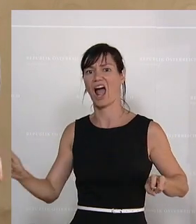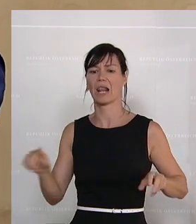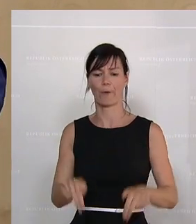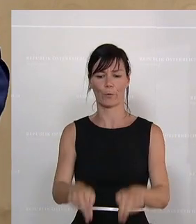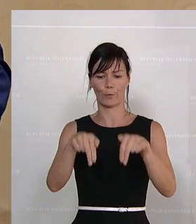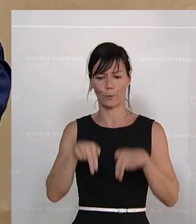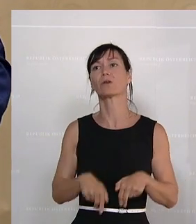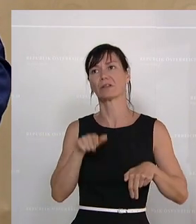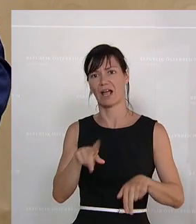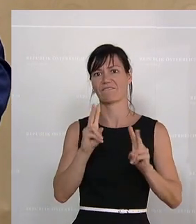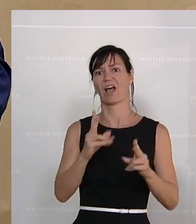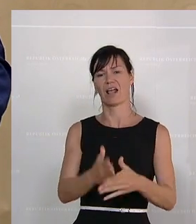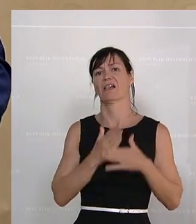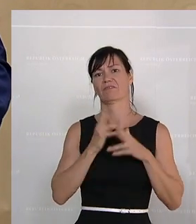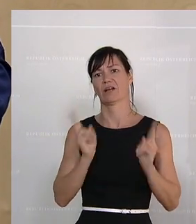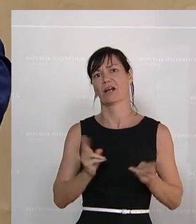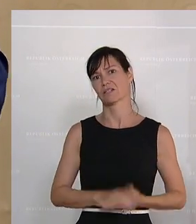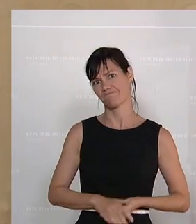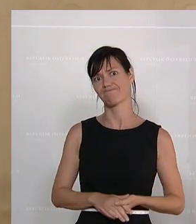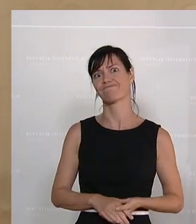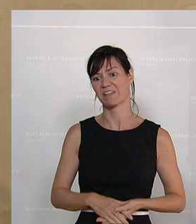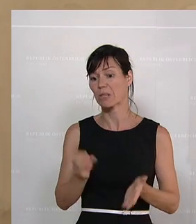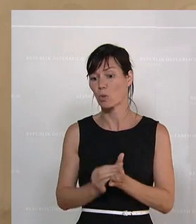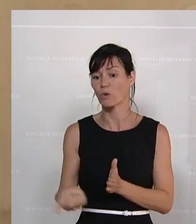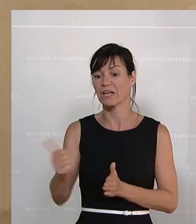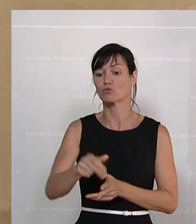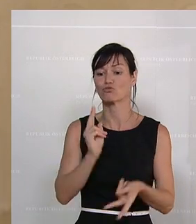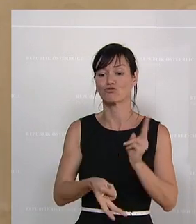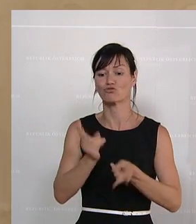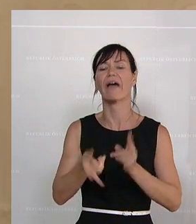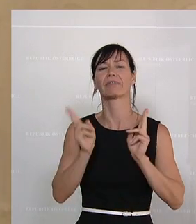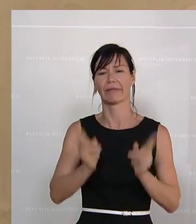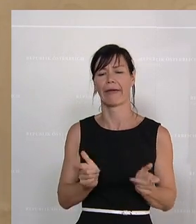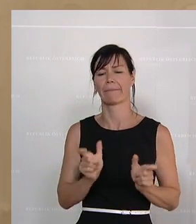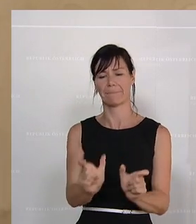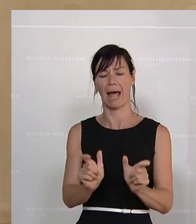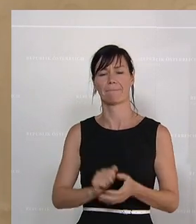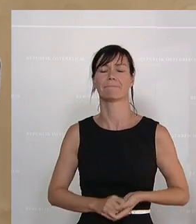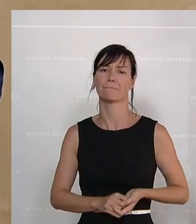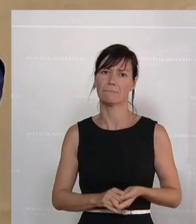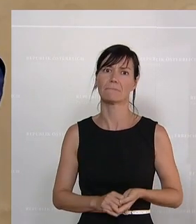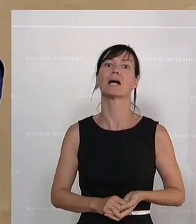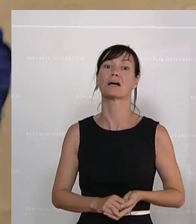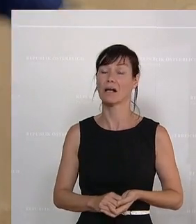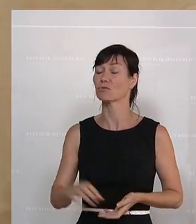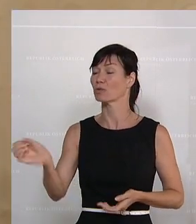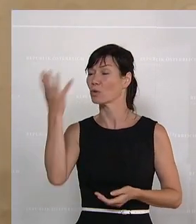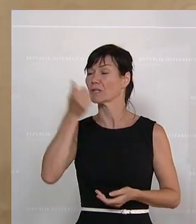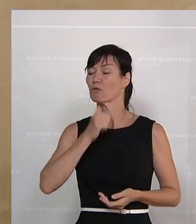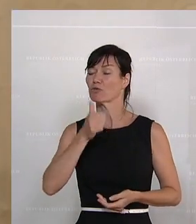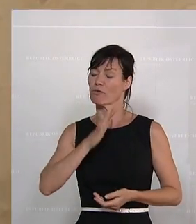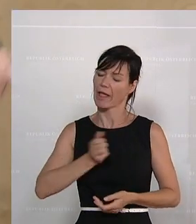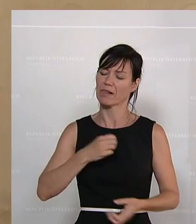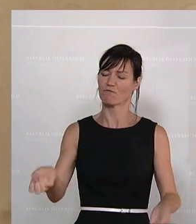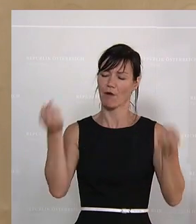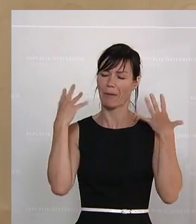rücktrittserklärung kann einen weiteren schaden von der kirche abwenden und dann ist es auch vorbei dass diese zwei